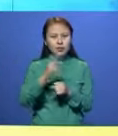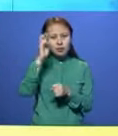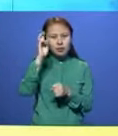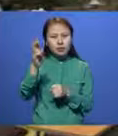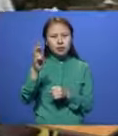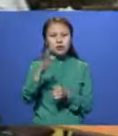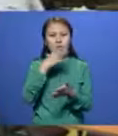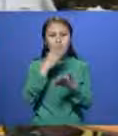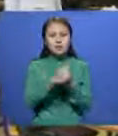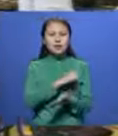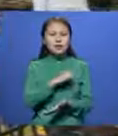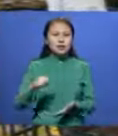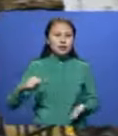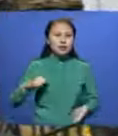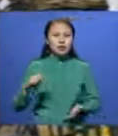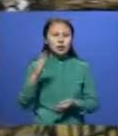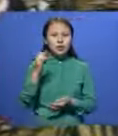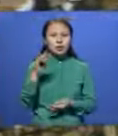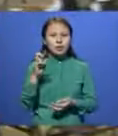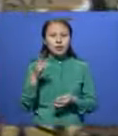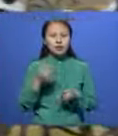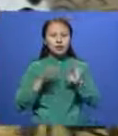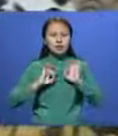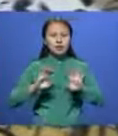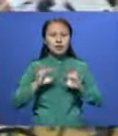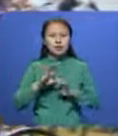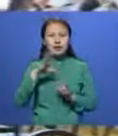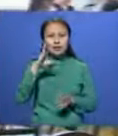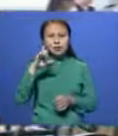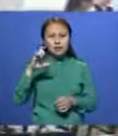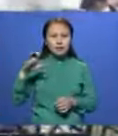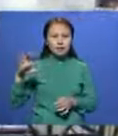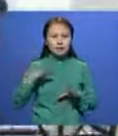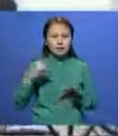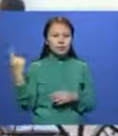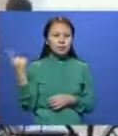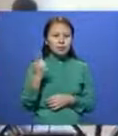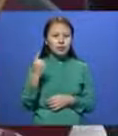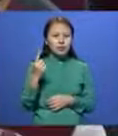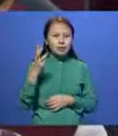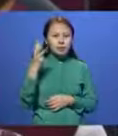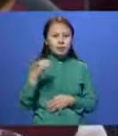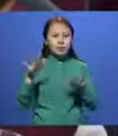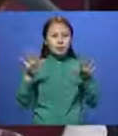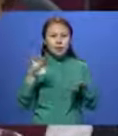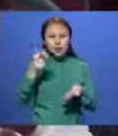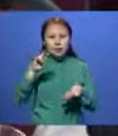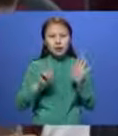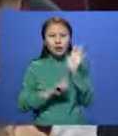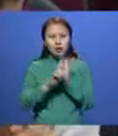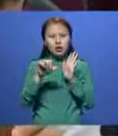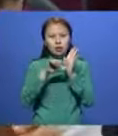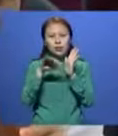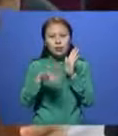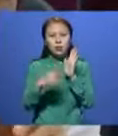еліміздің бас мемлекеттік санитарлық дәрігері Жандарбек Бекшин мәлімдеді. Оның айтуынша мұндай талап биыл 1 маусымнан бастап енгізілген. Алайда осы